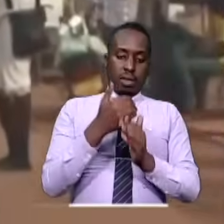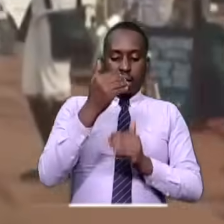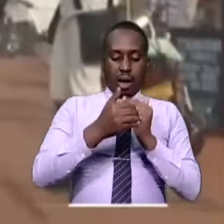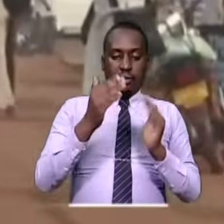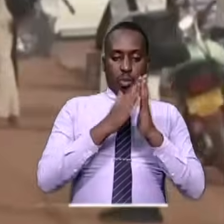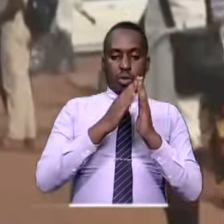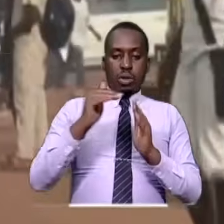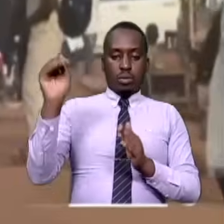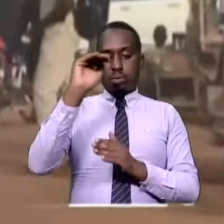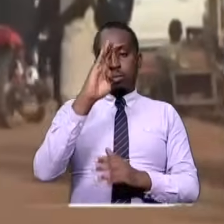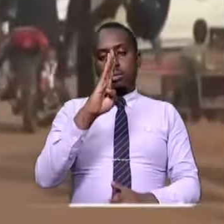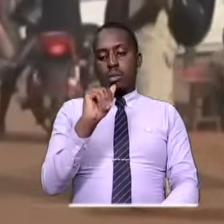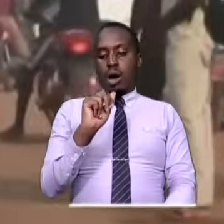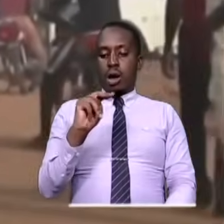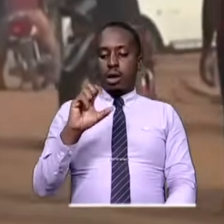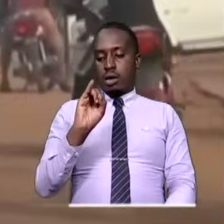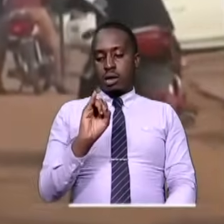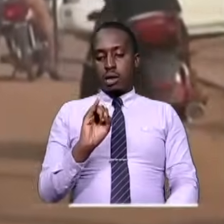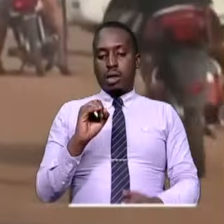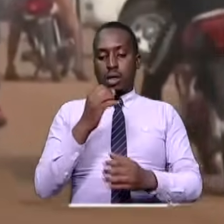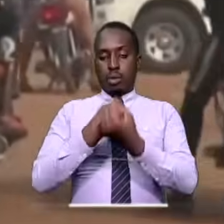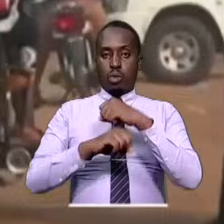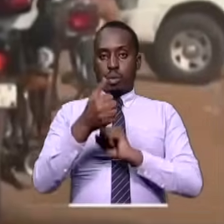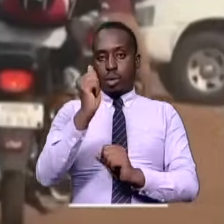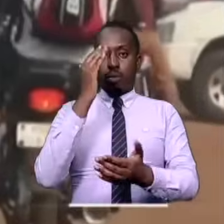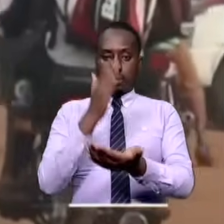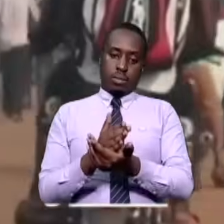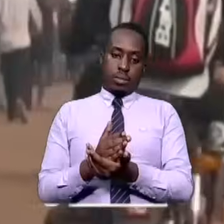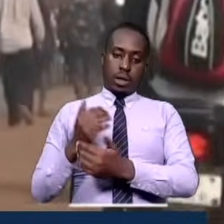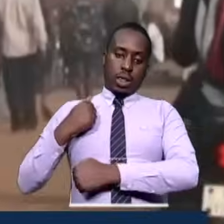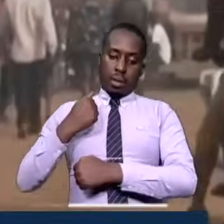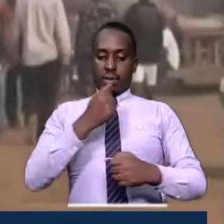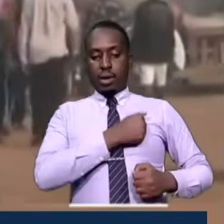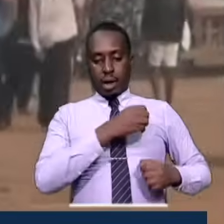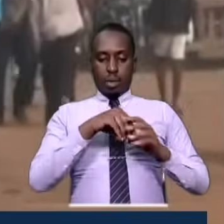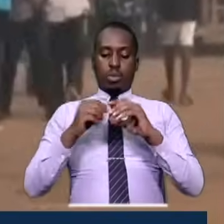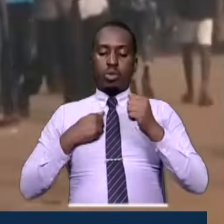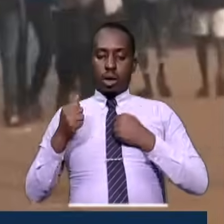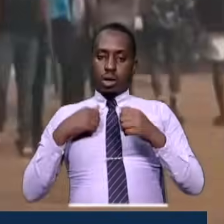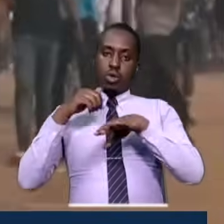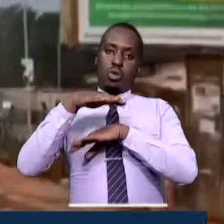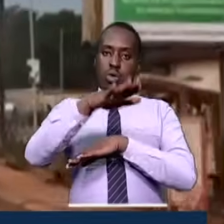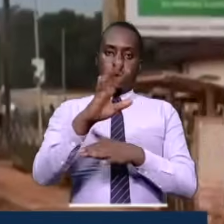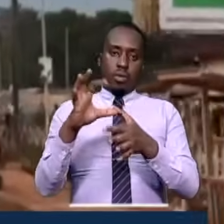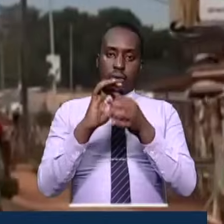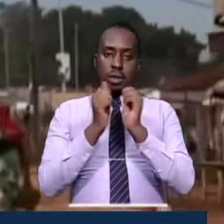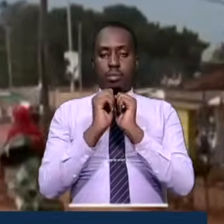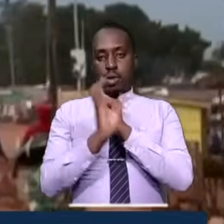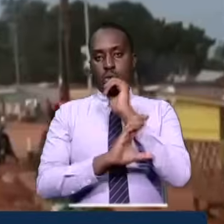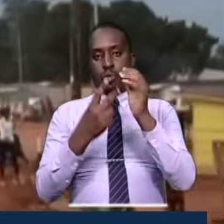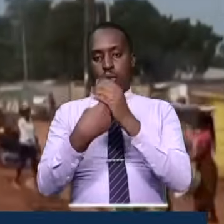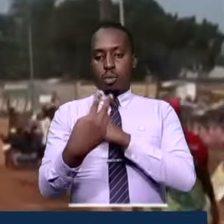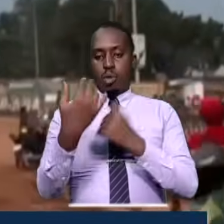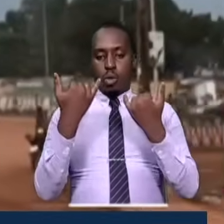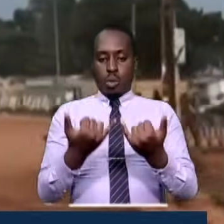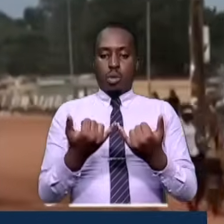z'umurwa mukuru Ibangi, ibikorwa byabo bikaburizwamo n'ingabo z'u Rwanda zoherejweyo ku bufatanye bw'ibihugu byombi.